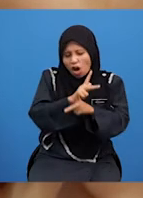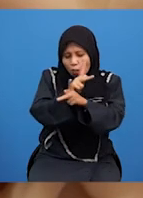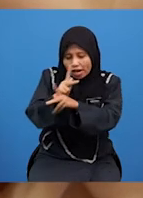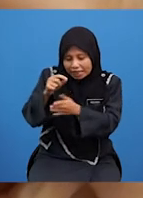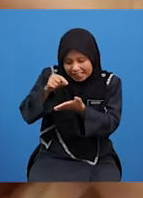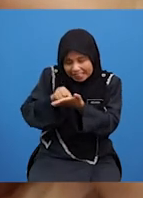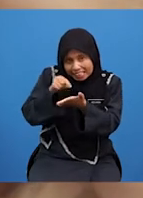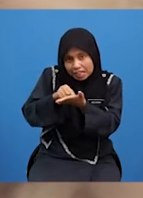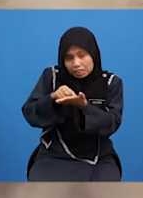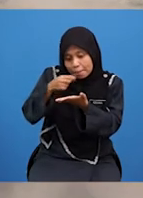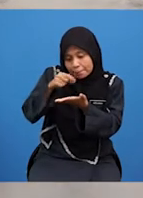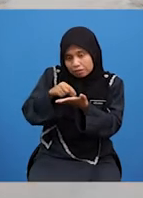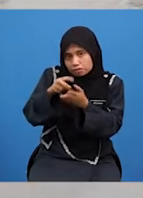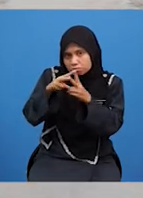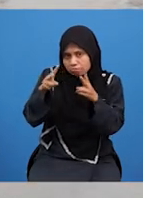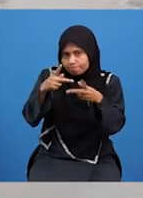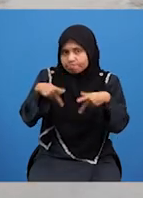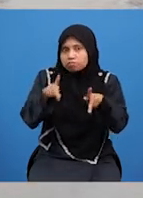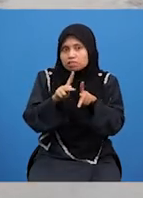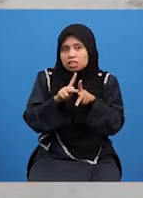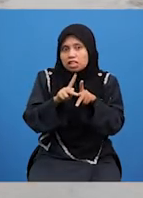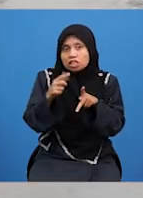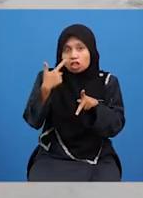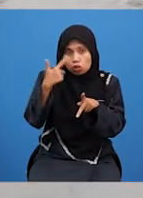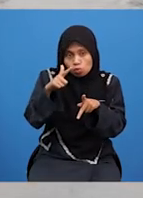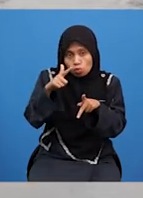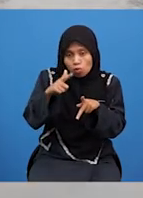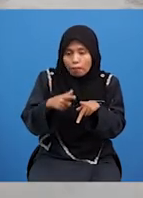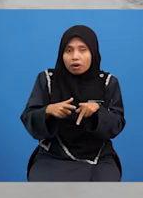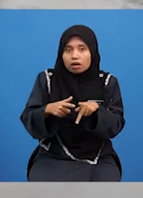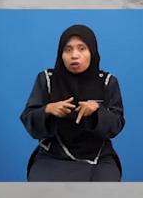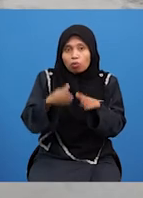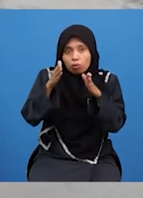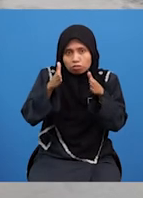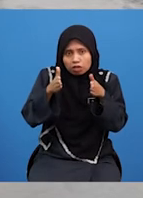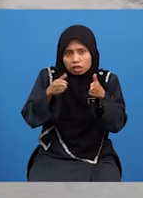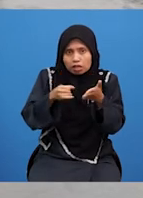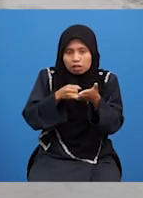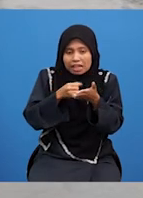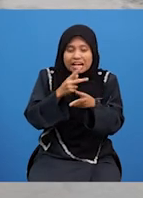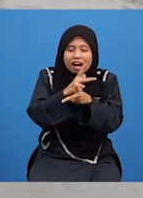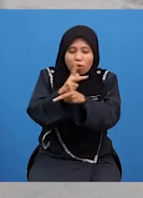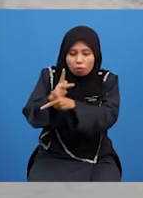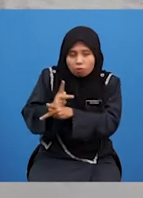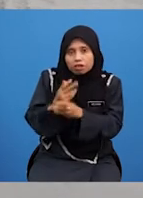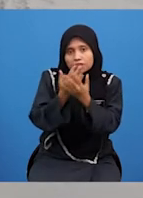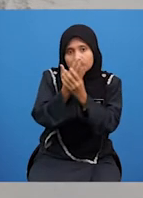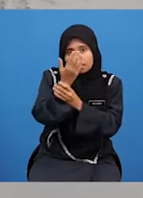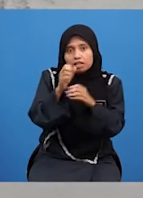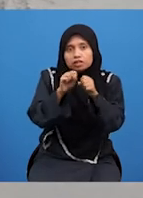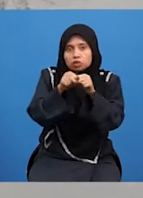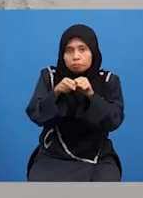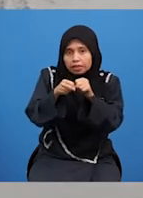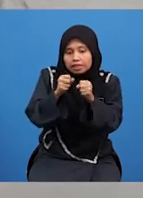sangat penting. Lihat bagaimana pelukis mengawal pergerakan tangan